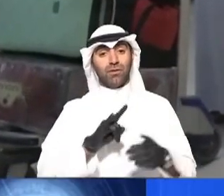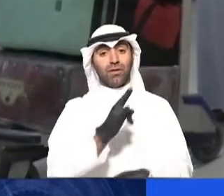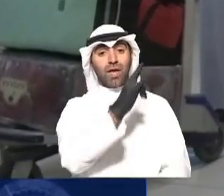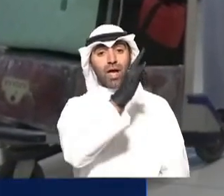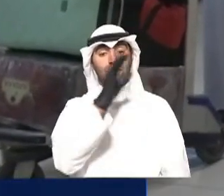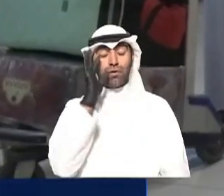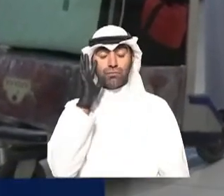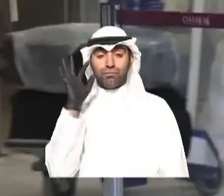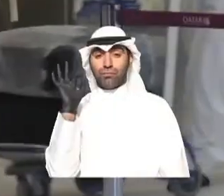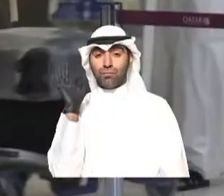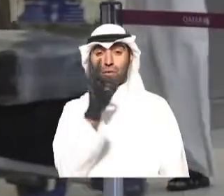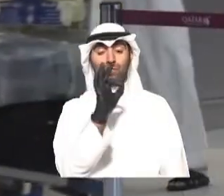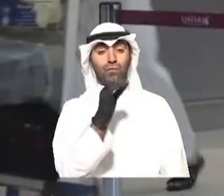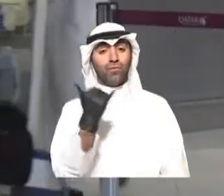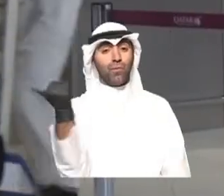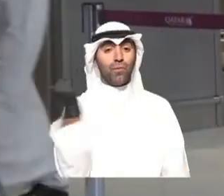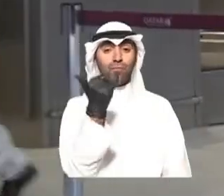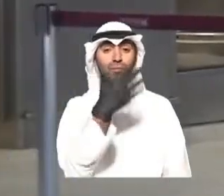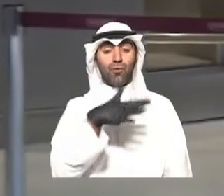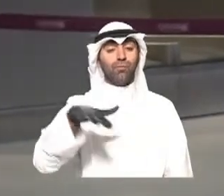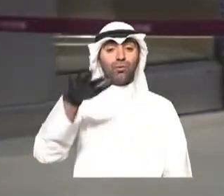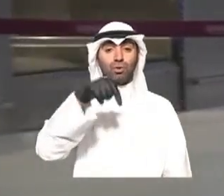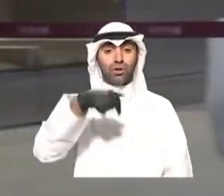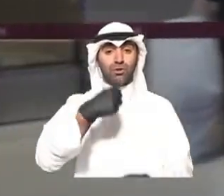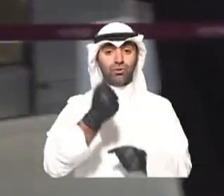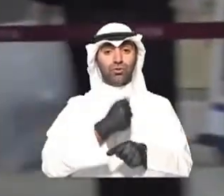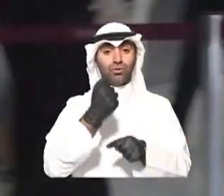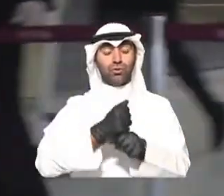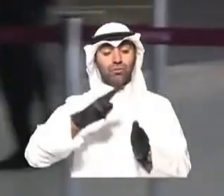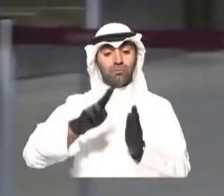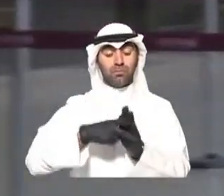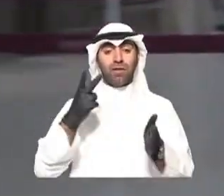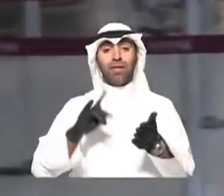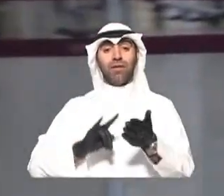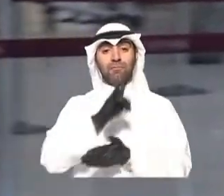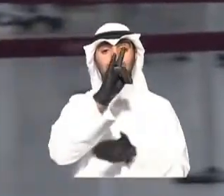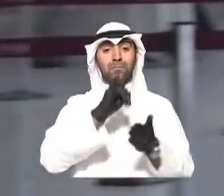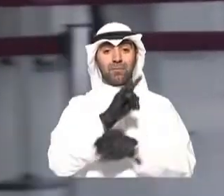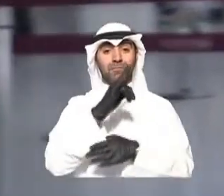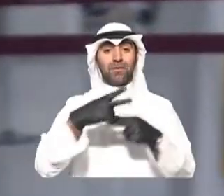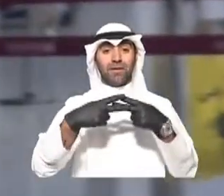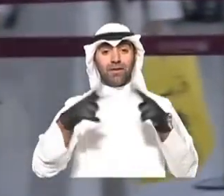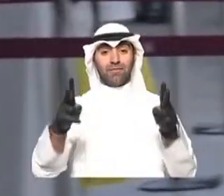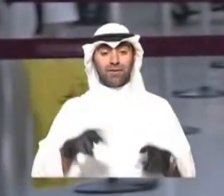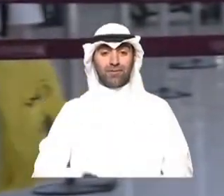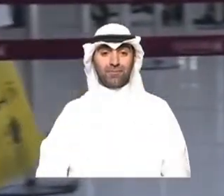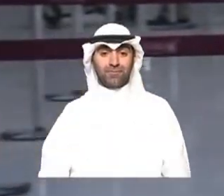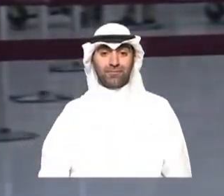الأضرار التي تعرض لها قطاع النقل الجوي عالميا. نواف الشراكي، تلفزيون دولة الكويت.